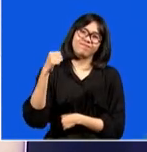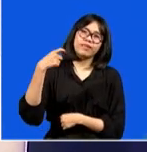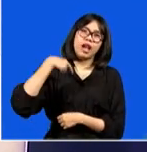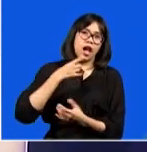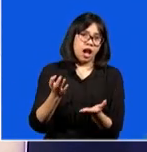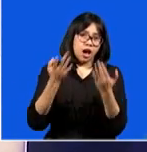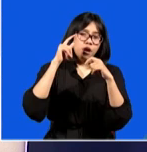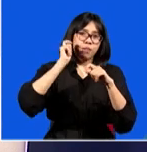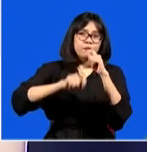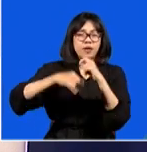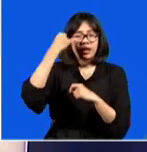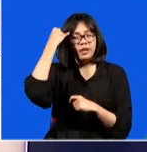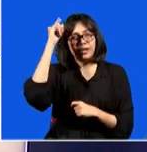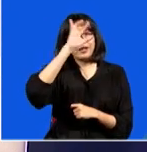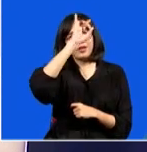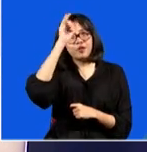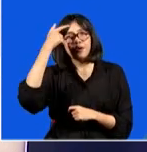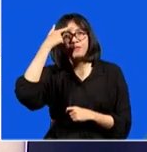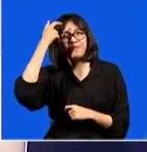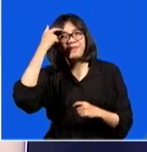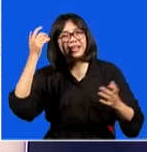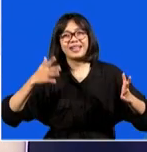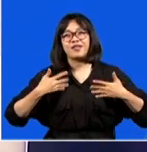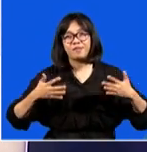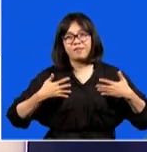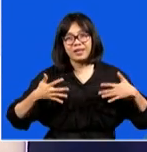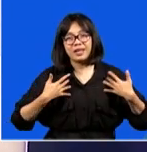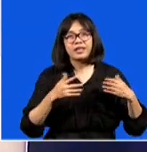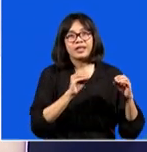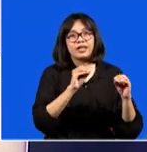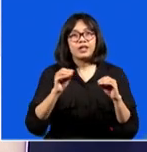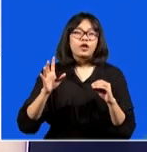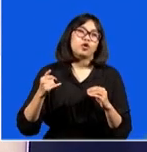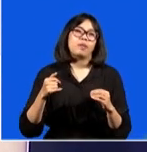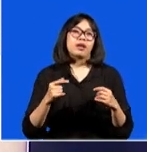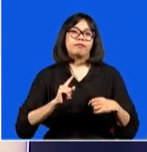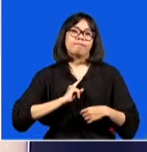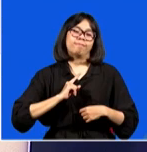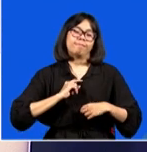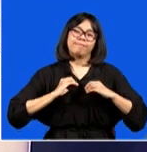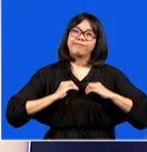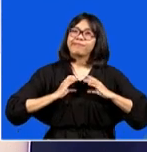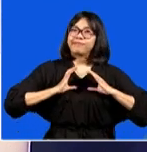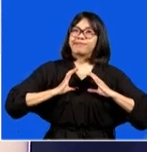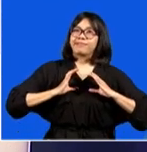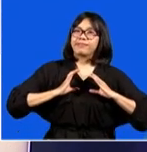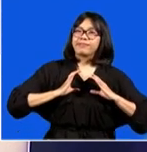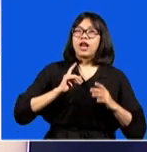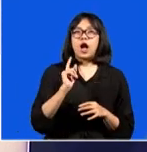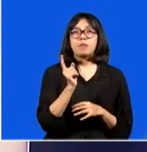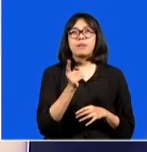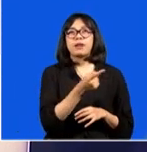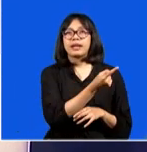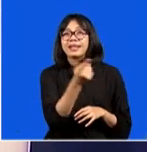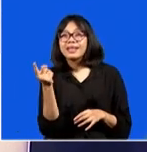inovasi ciptakan pembelajaran yang menyenangkan yang mengangkat harkat dan harga diri daripada setiap peserta didik karena kita